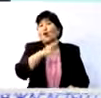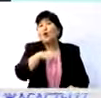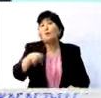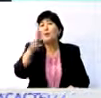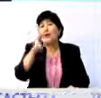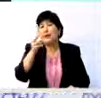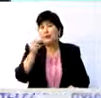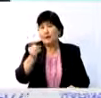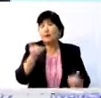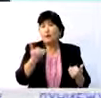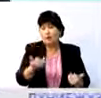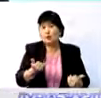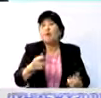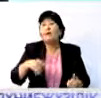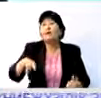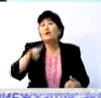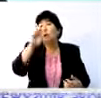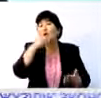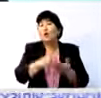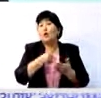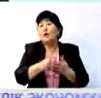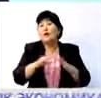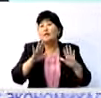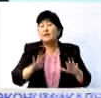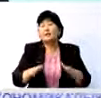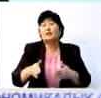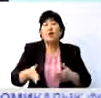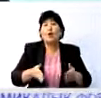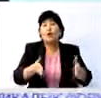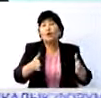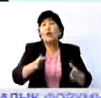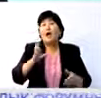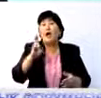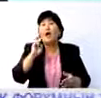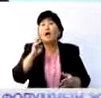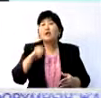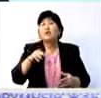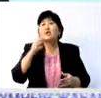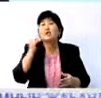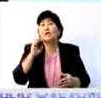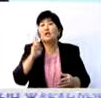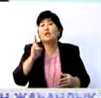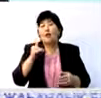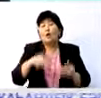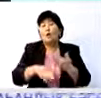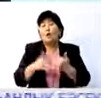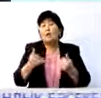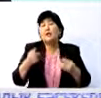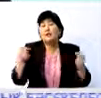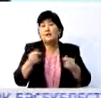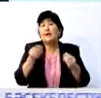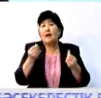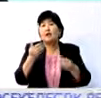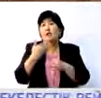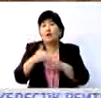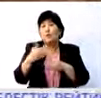шейін республикалық бюджеттен жергілікті жолдарға, яғни әкімшіліктерге көмек ретінде тиісті қаражат бөлу